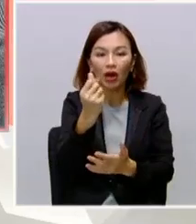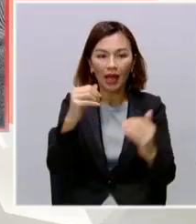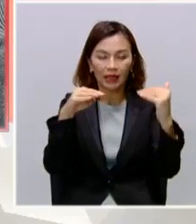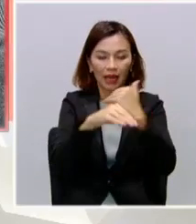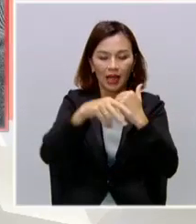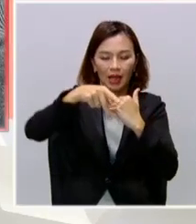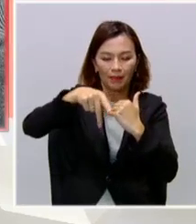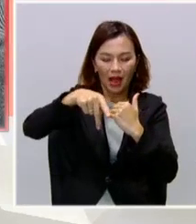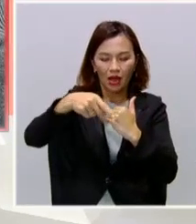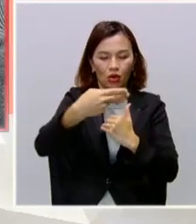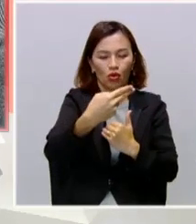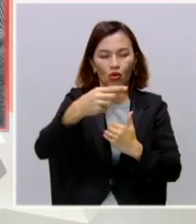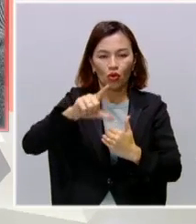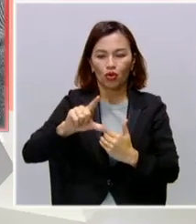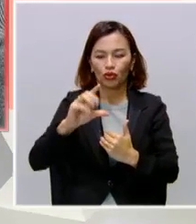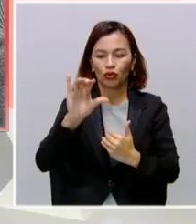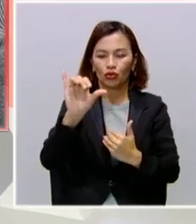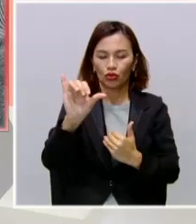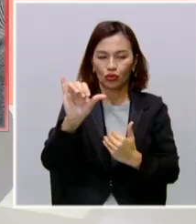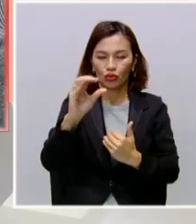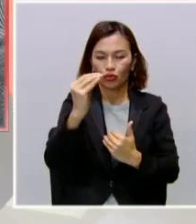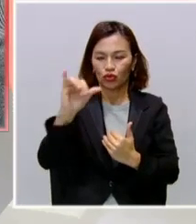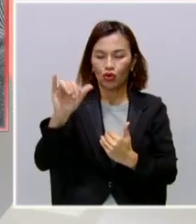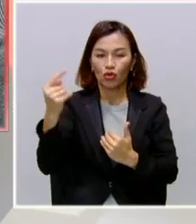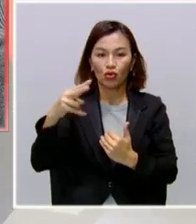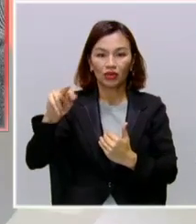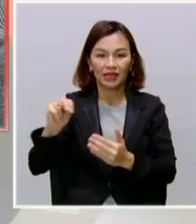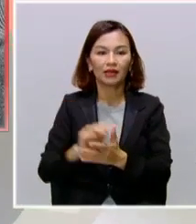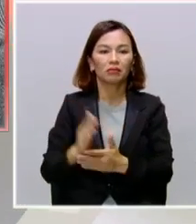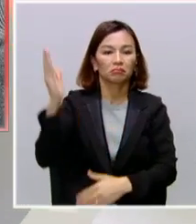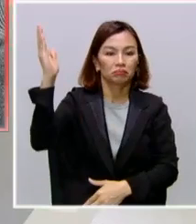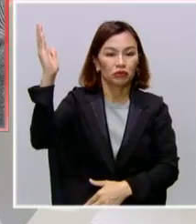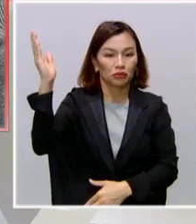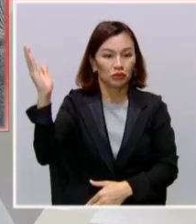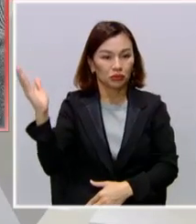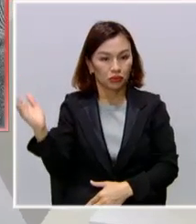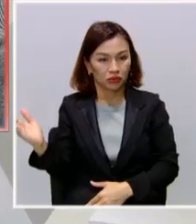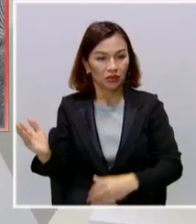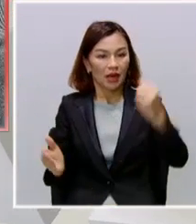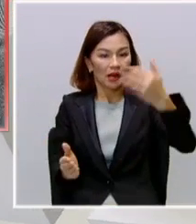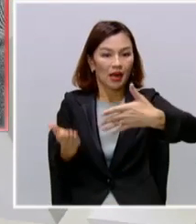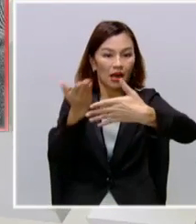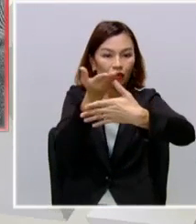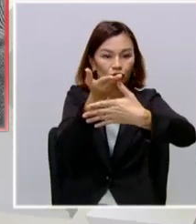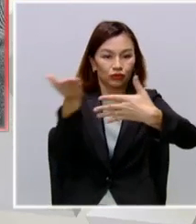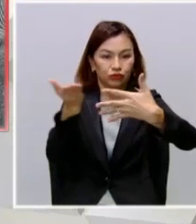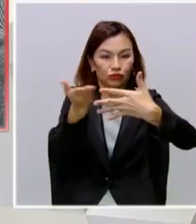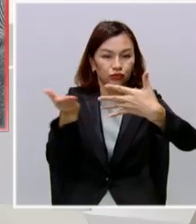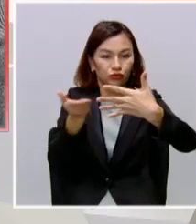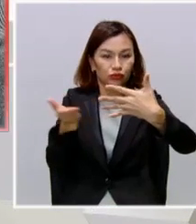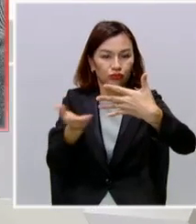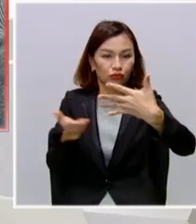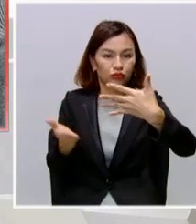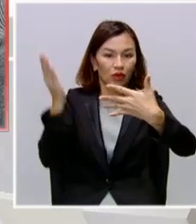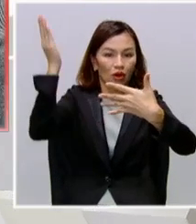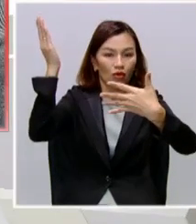พหลโยธินเขตบางเขนริมถนนวิภาวดีรังสิตเขตดินแดงริมถนนกาญจนาภิเษกเขตบางขุนเทียน